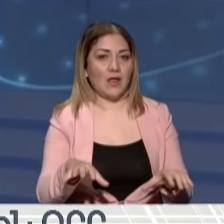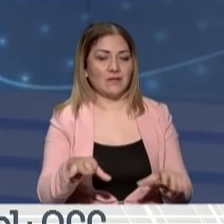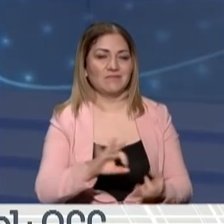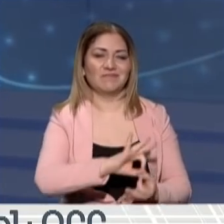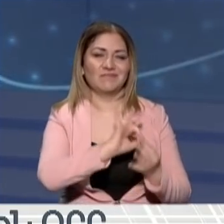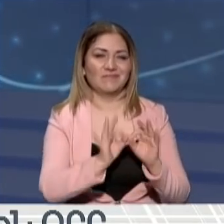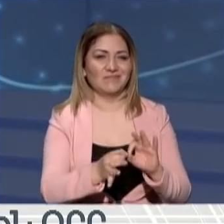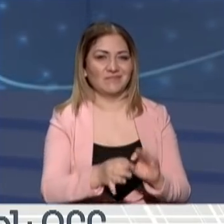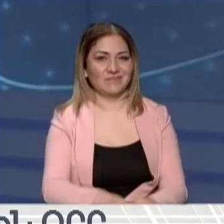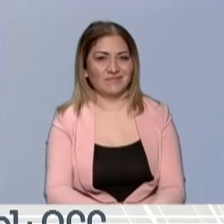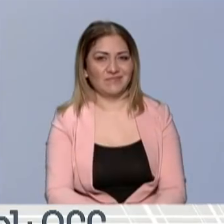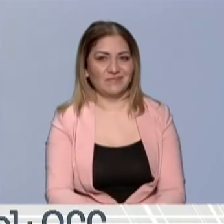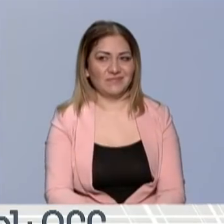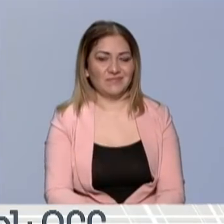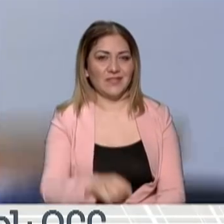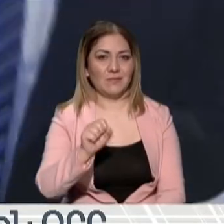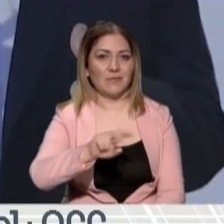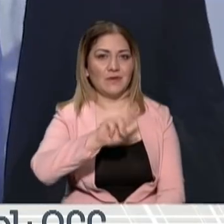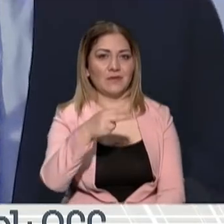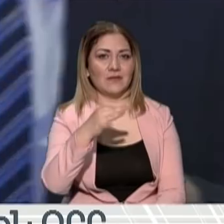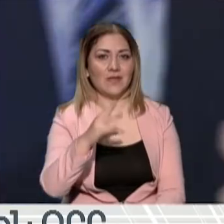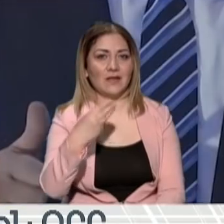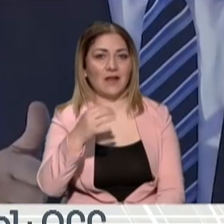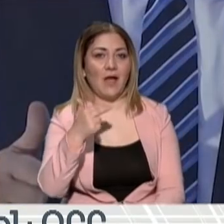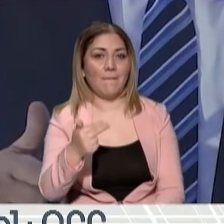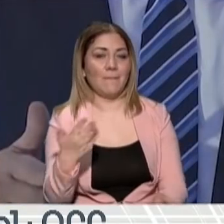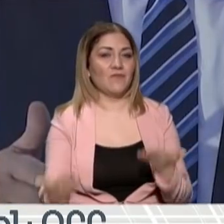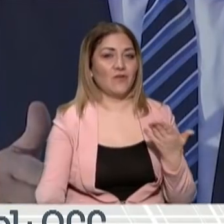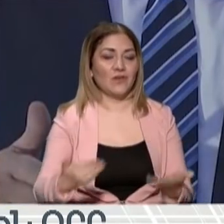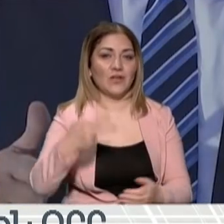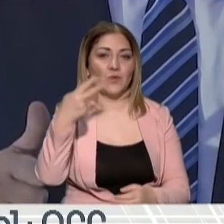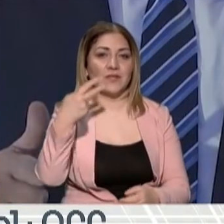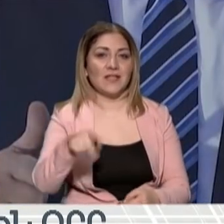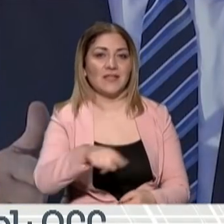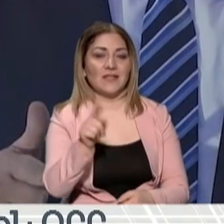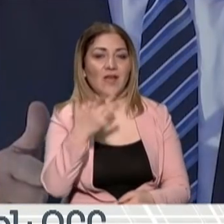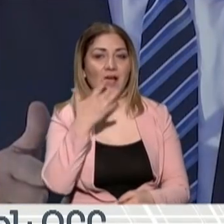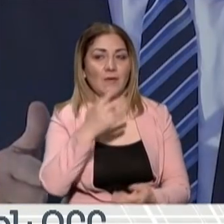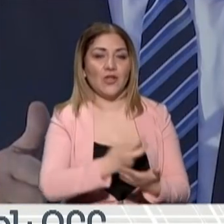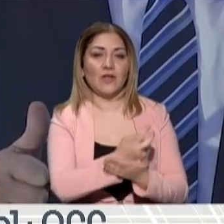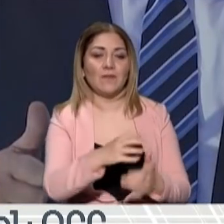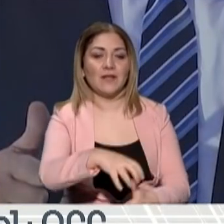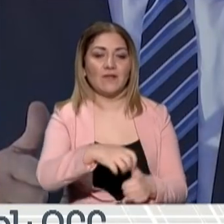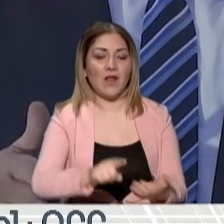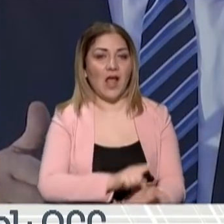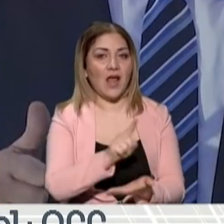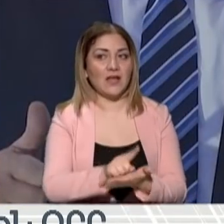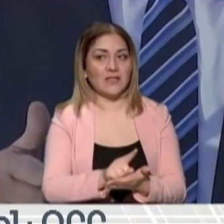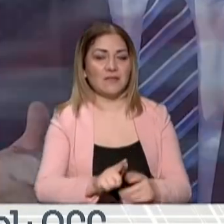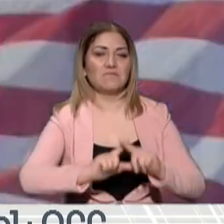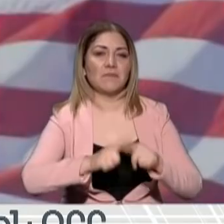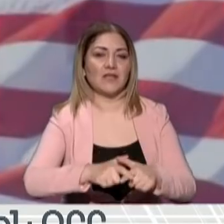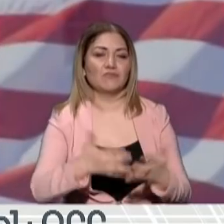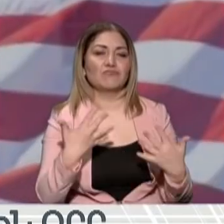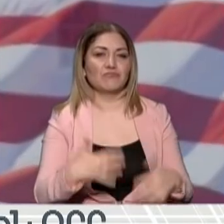Մերի Ներսիսյանն է պատմում։ Բայդեն թե Թրամփ 2020 թվականին ամերիկացիներին հուզող գլխավոր հարցը պատասխան